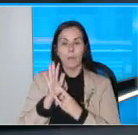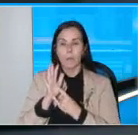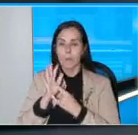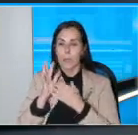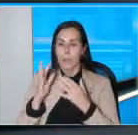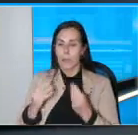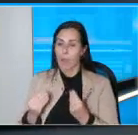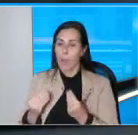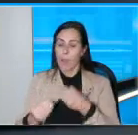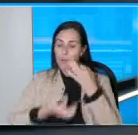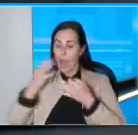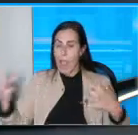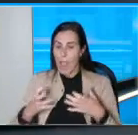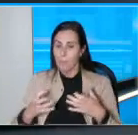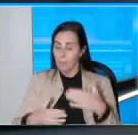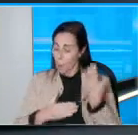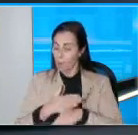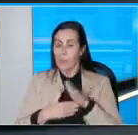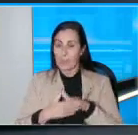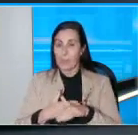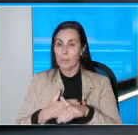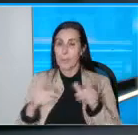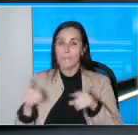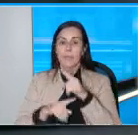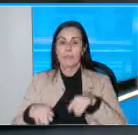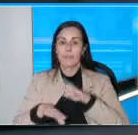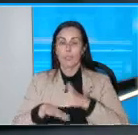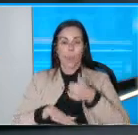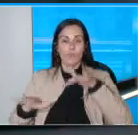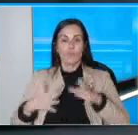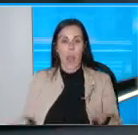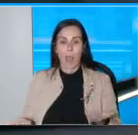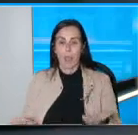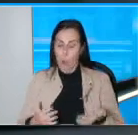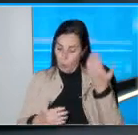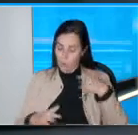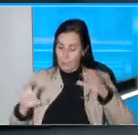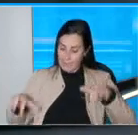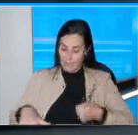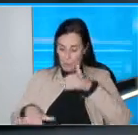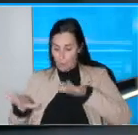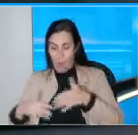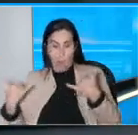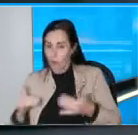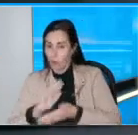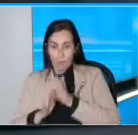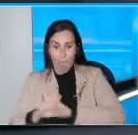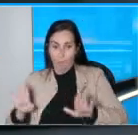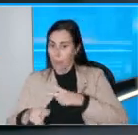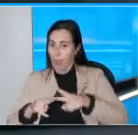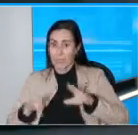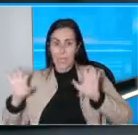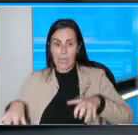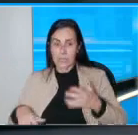כמה משלי עם, ובאחרון הוא למשל הוא ביטל את תפקיד ראש הממשלה. קודם היה נשיא וראש הממשלה, עכשיו יש רק